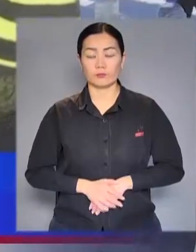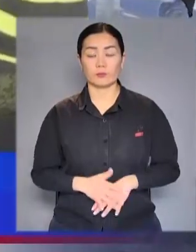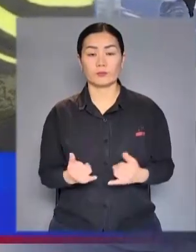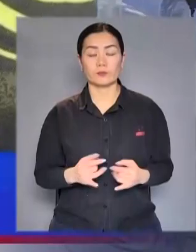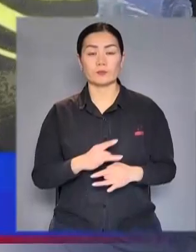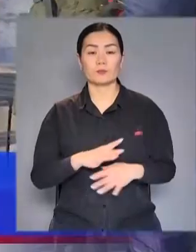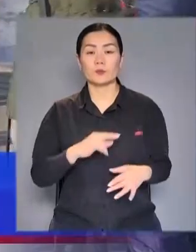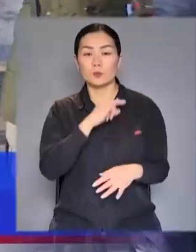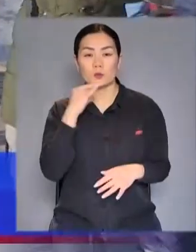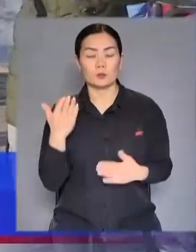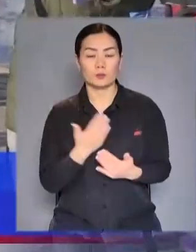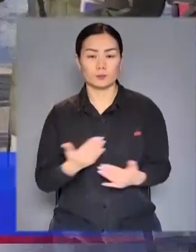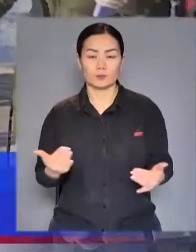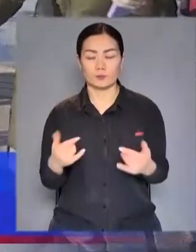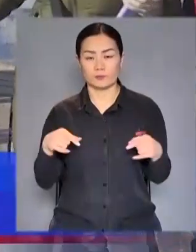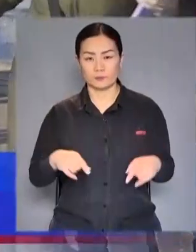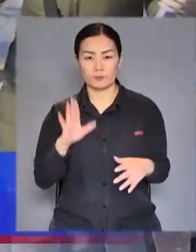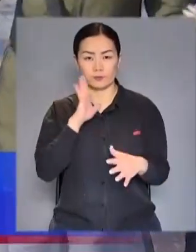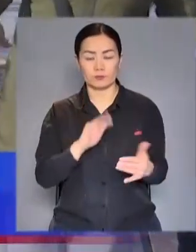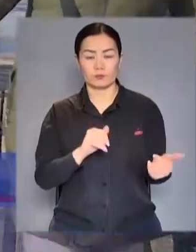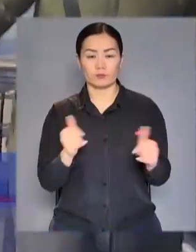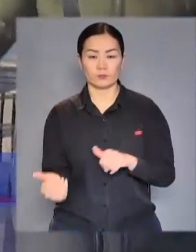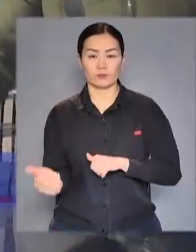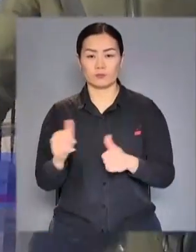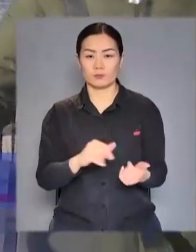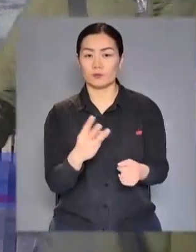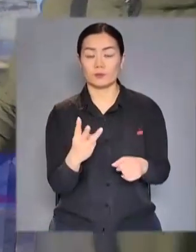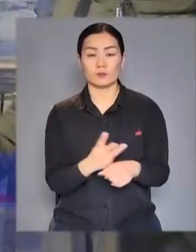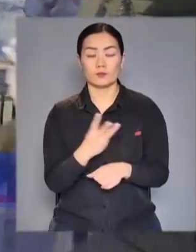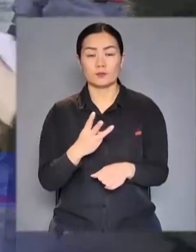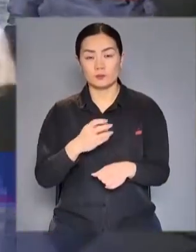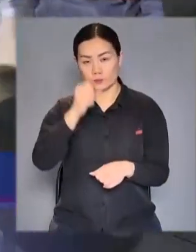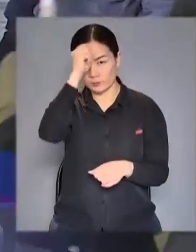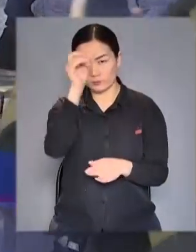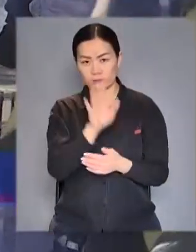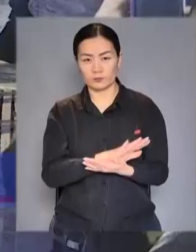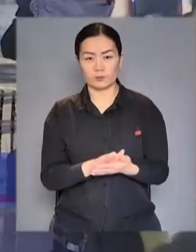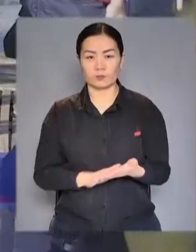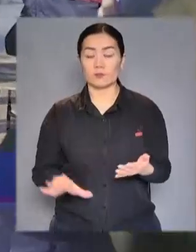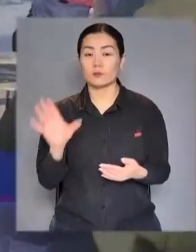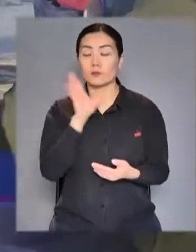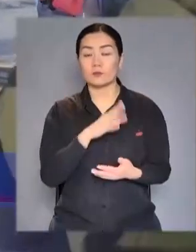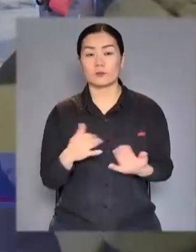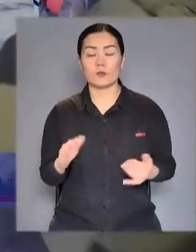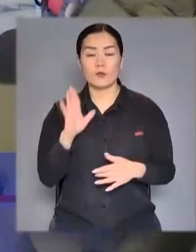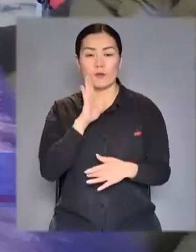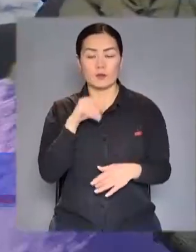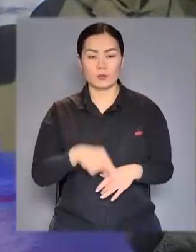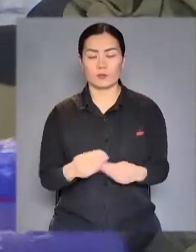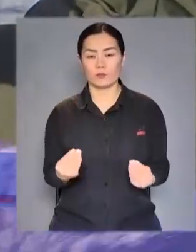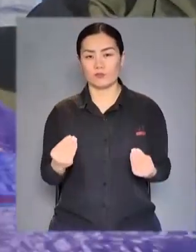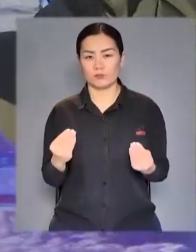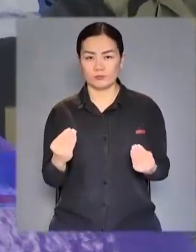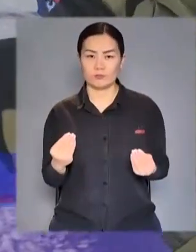Бүгін православтардың діни мерекесі, олар дәл осылай суға үш рет шомылу арқылы өз күнәларынан арылады. Және бүгін судың ерекше